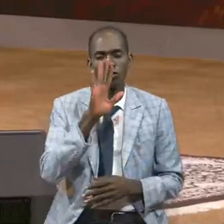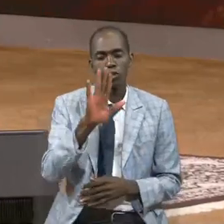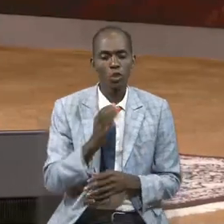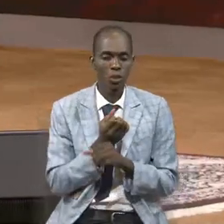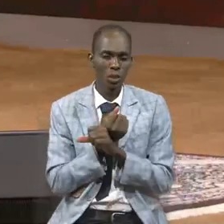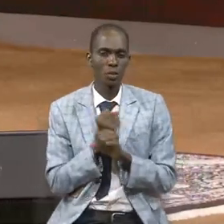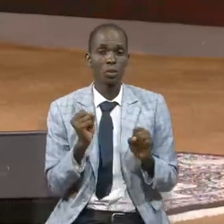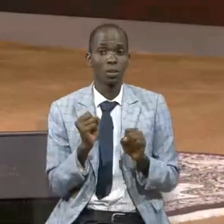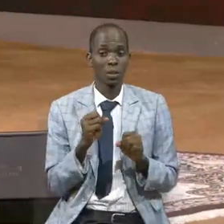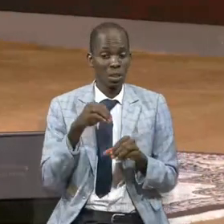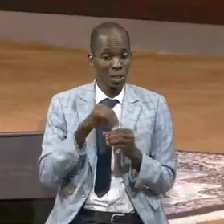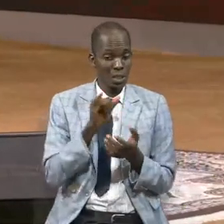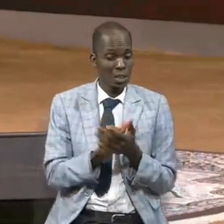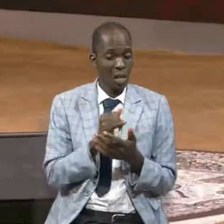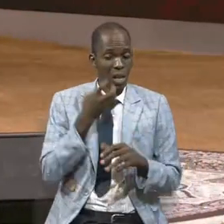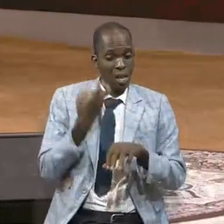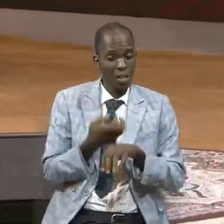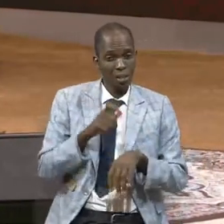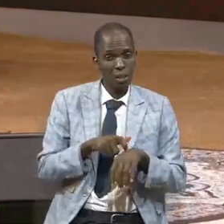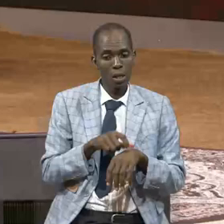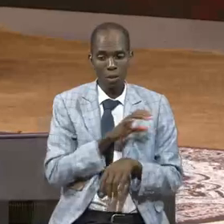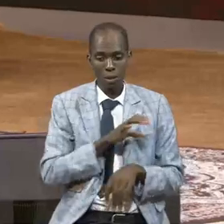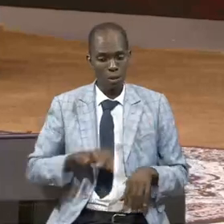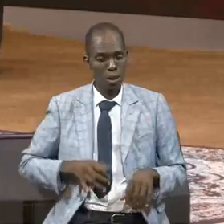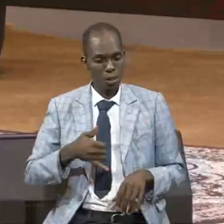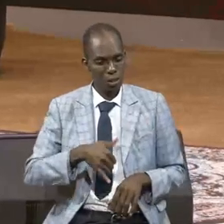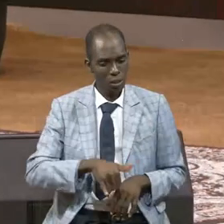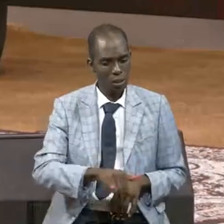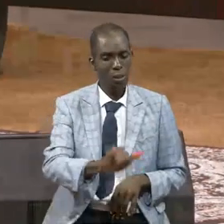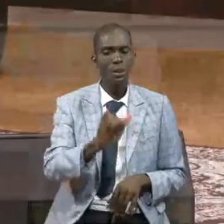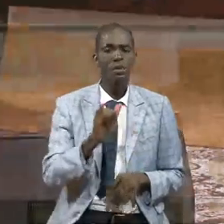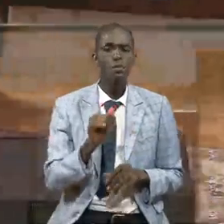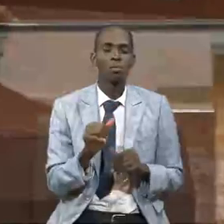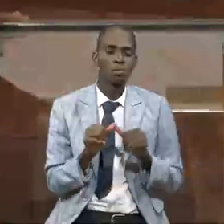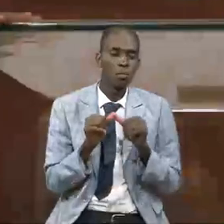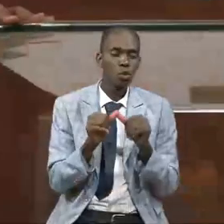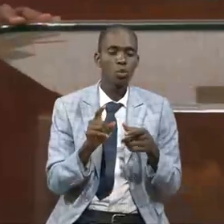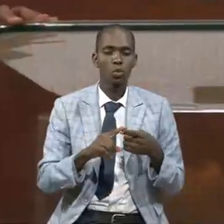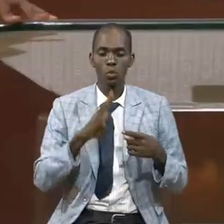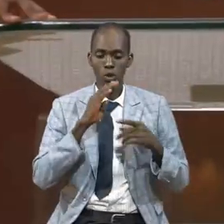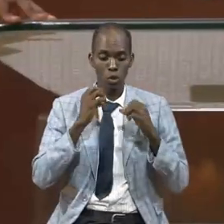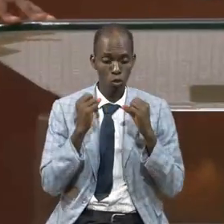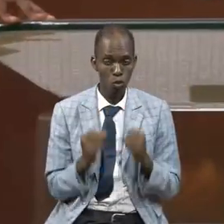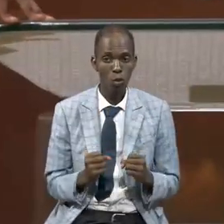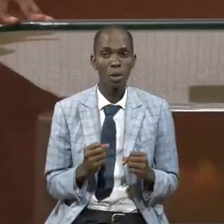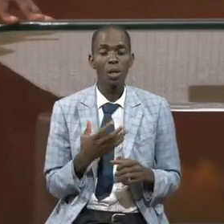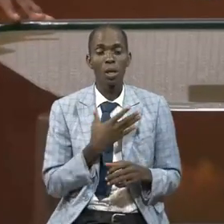difficiles, comme Jésus-Christ, vous allez rester ferme, vous allez rester invariable, que voici là